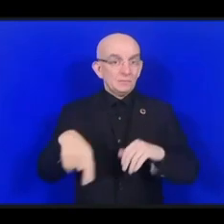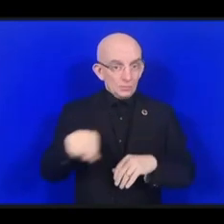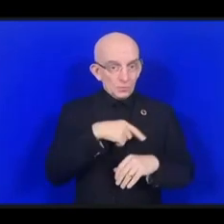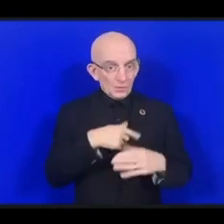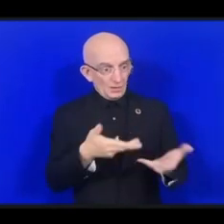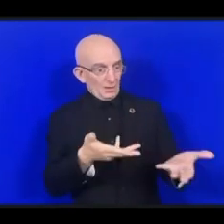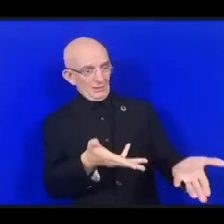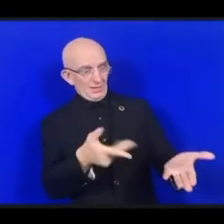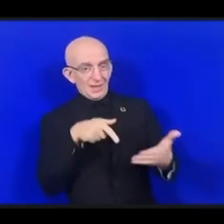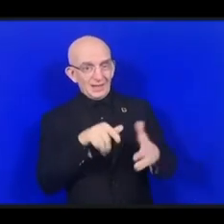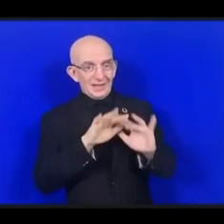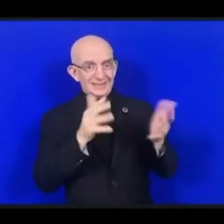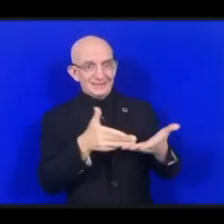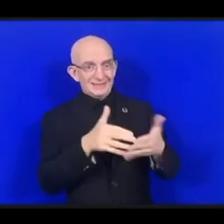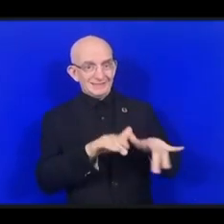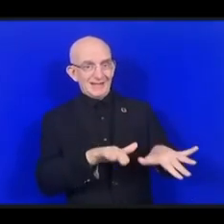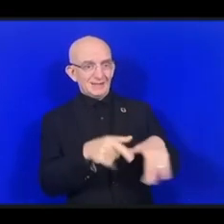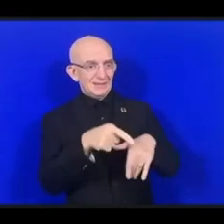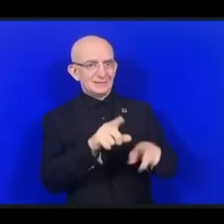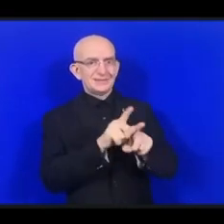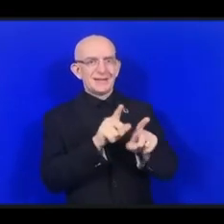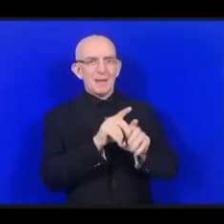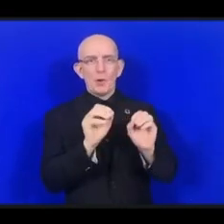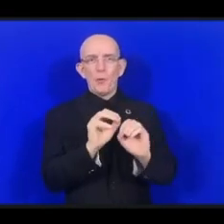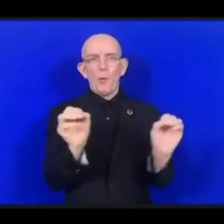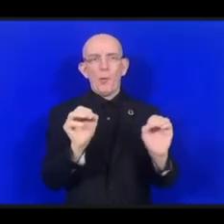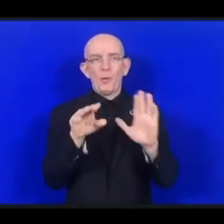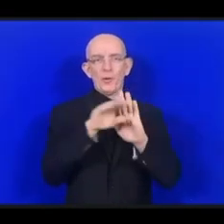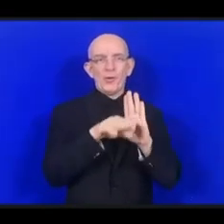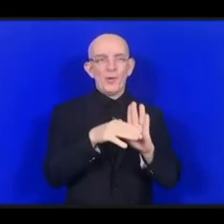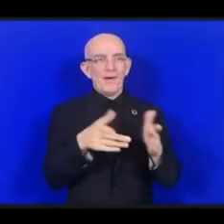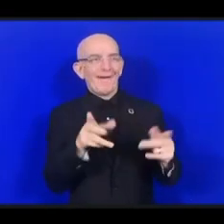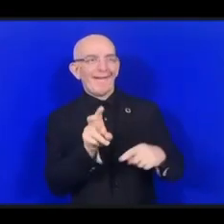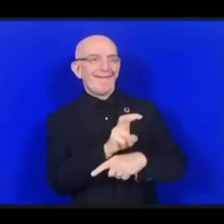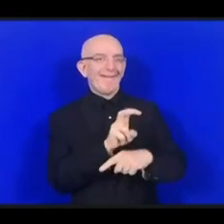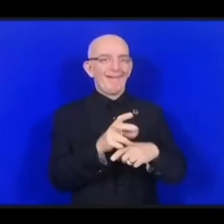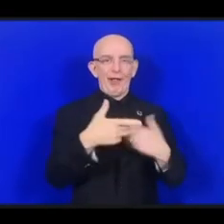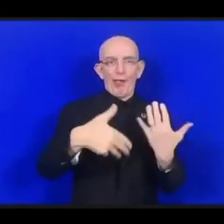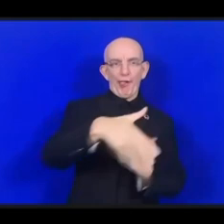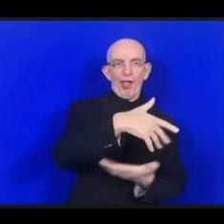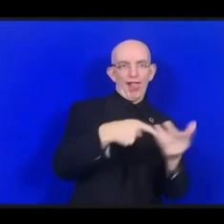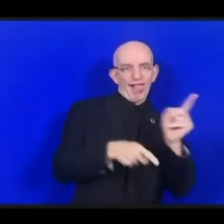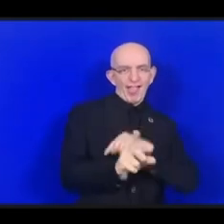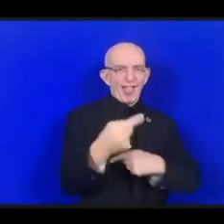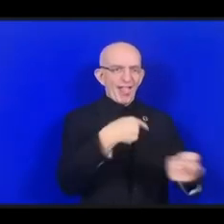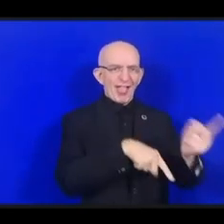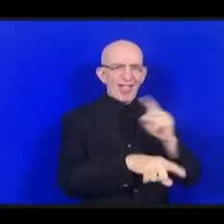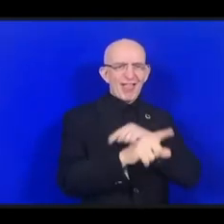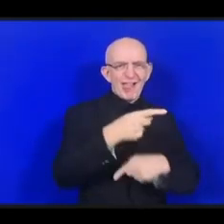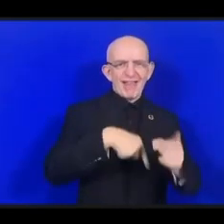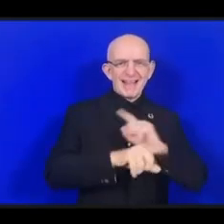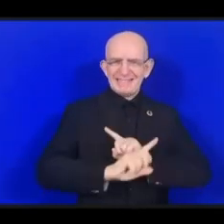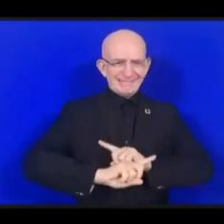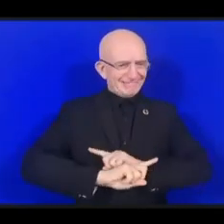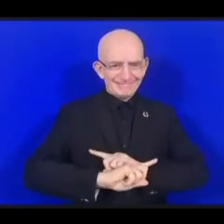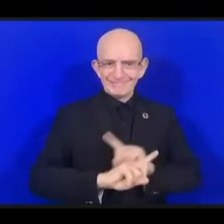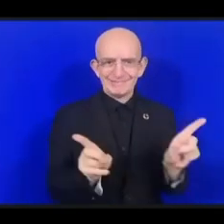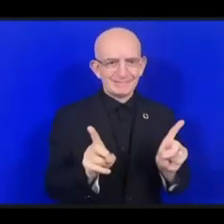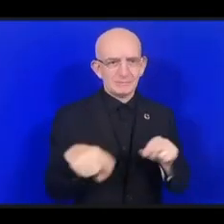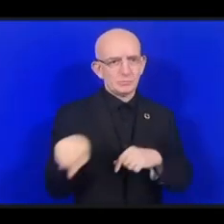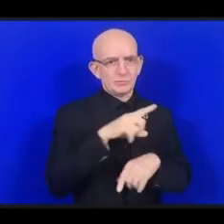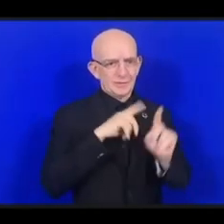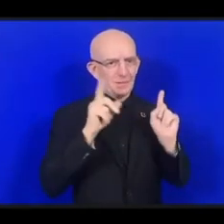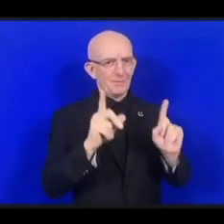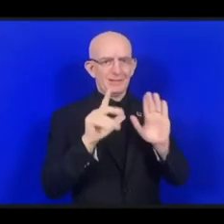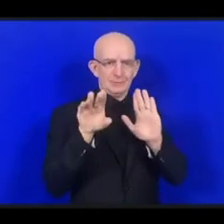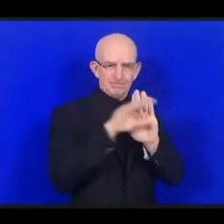对于加强数字问责至关重要。该框架应该与所有的利益相关方密